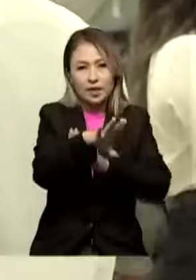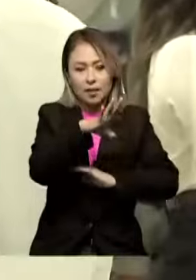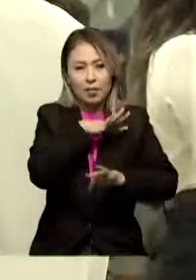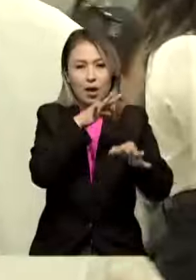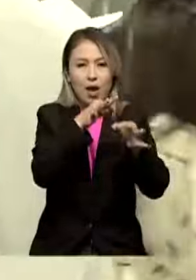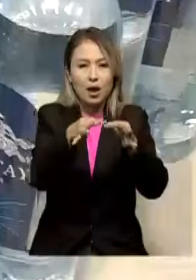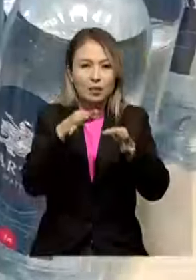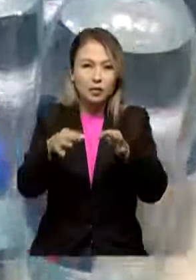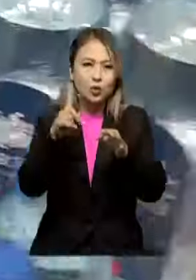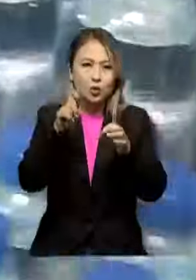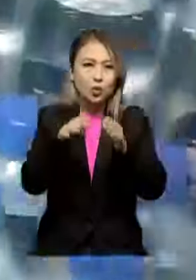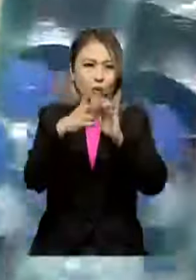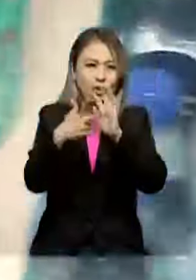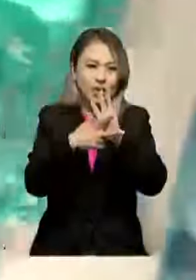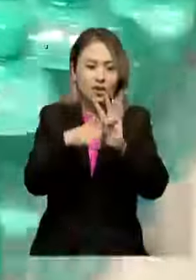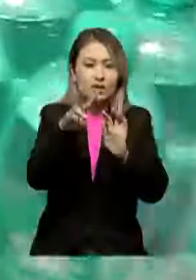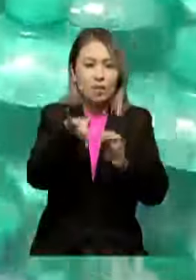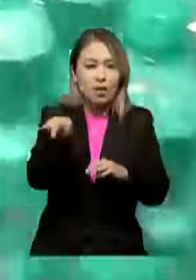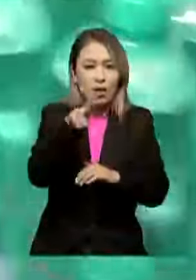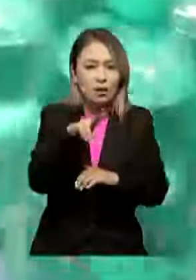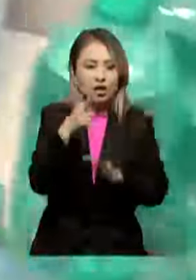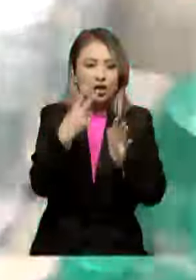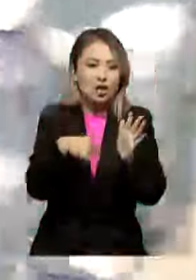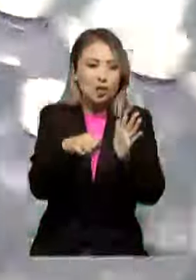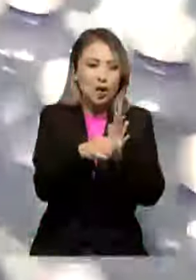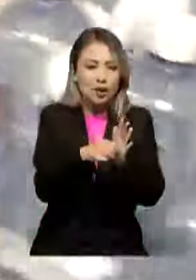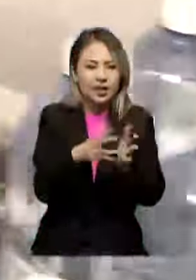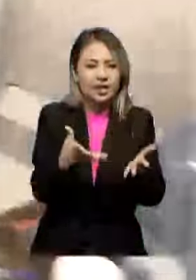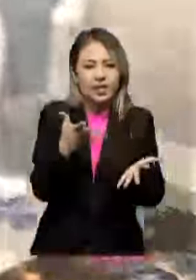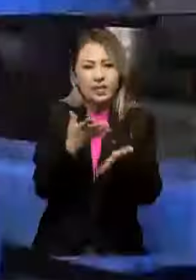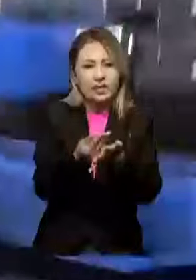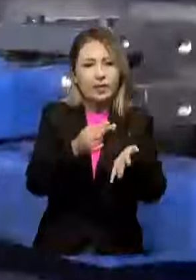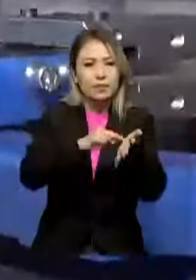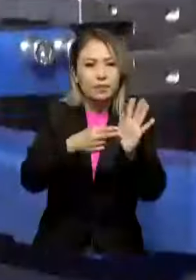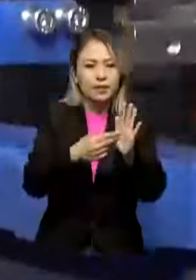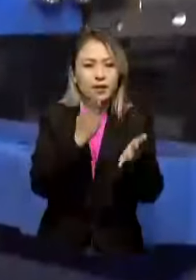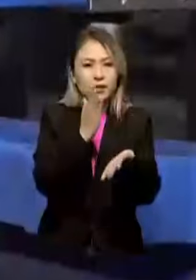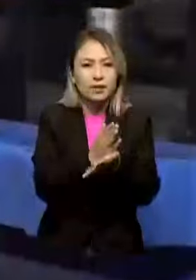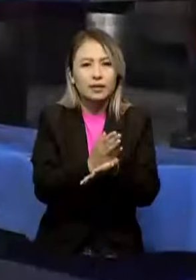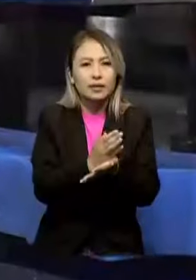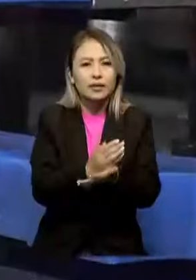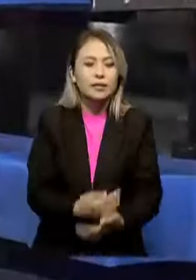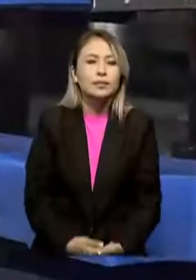аймақта жалпы құны 118 миллиард теңге болатын 26 инвестициялық жобаны іске асыру жоспарланып отыр.